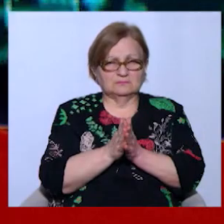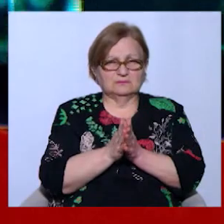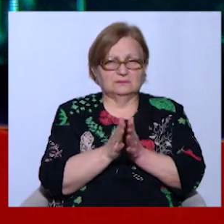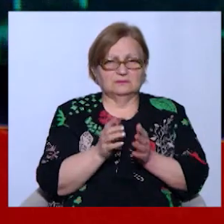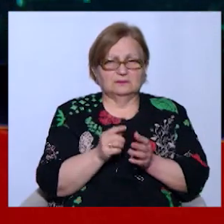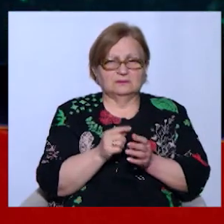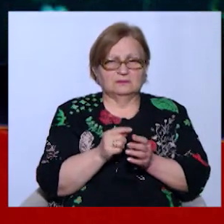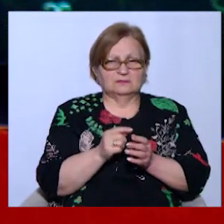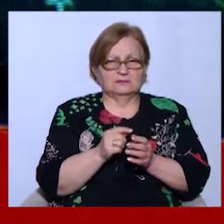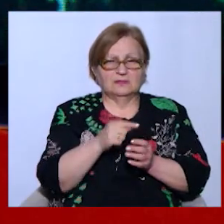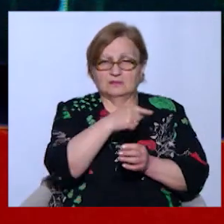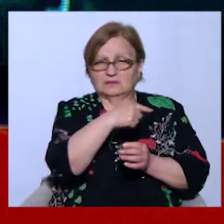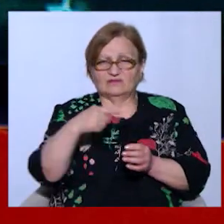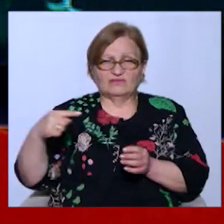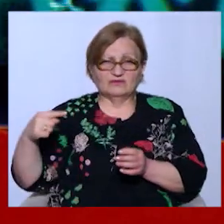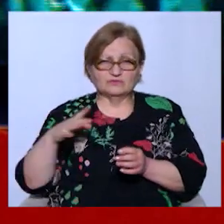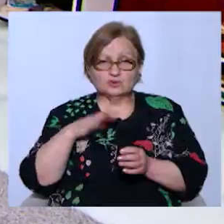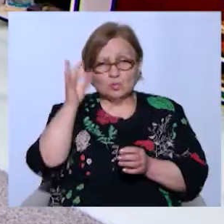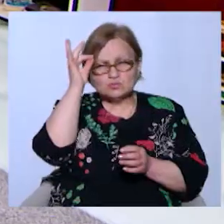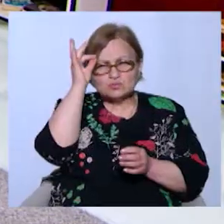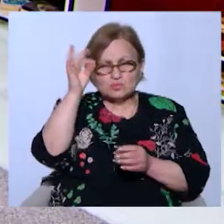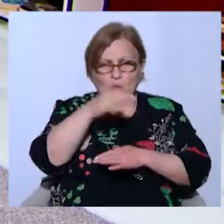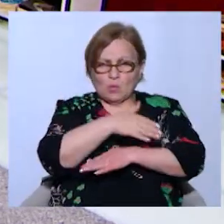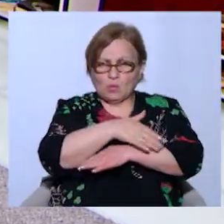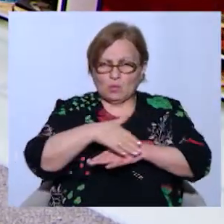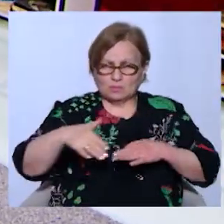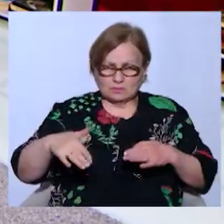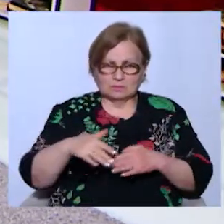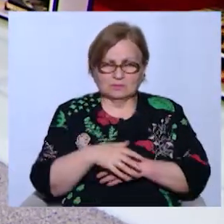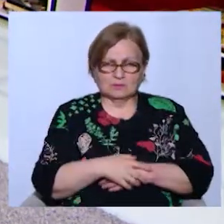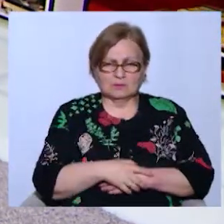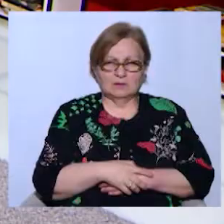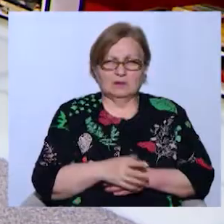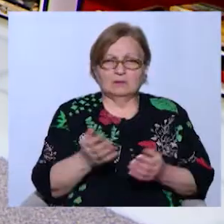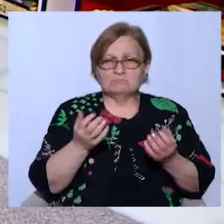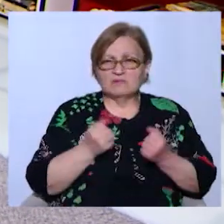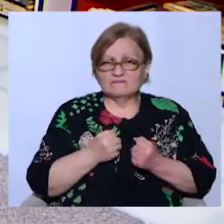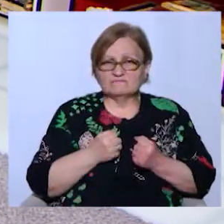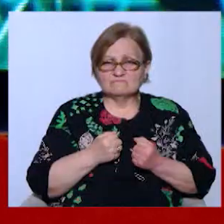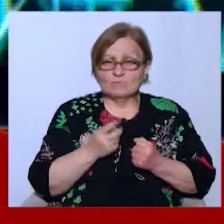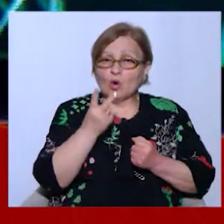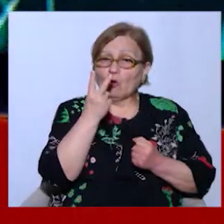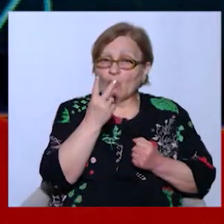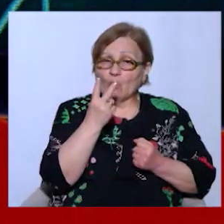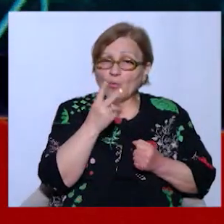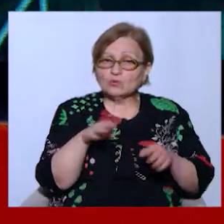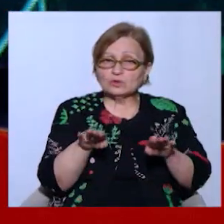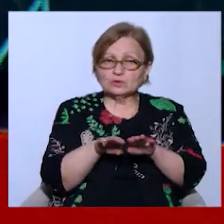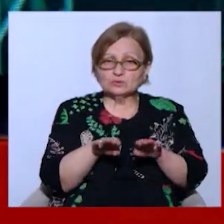ეს იყოს სწორი ხაზი რვეულის ქვემოთა ბოლო. გადავკეცე და მივიღე ორი ტოლი